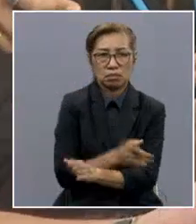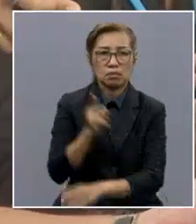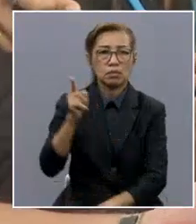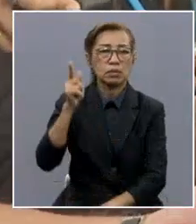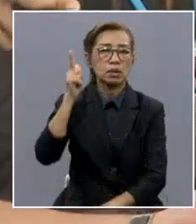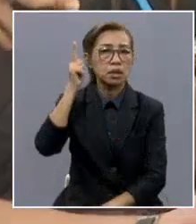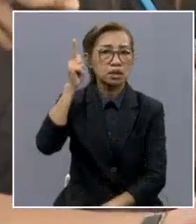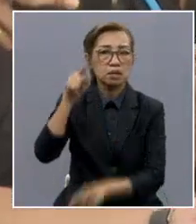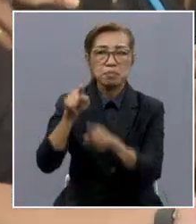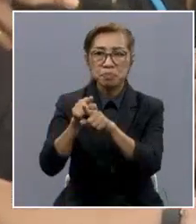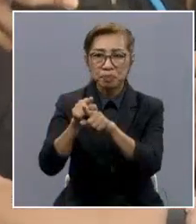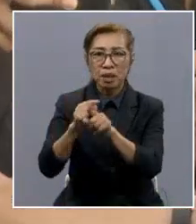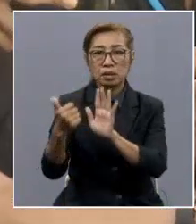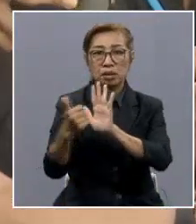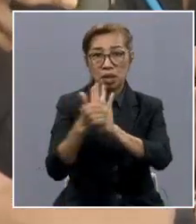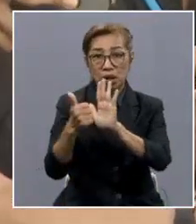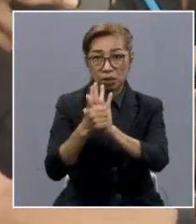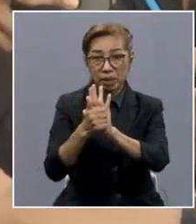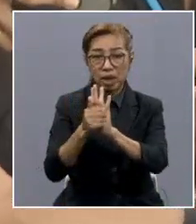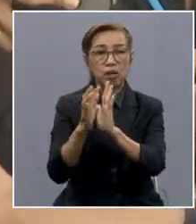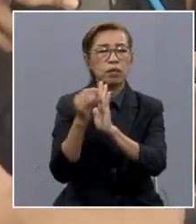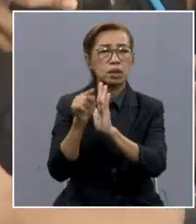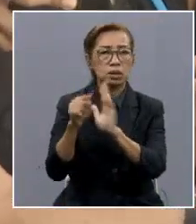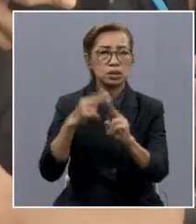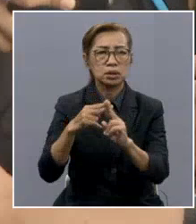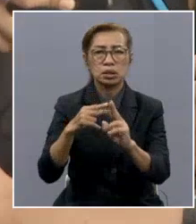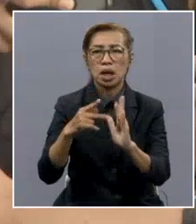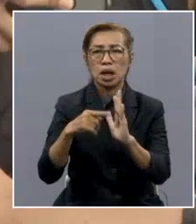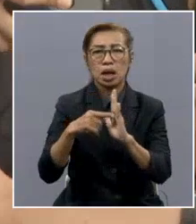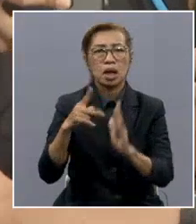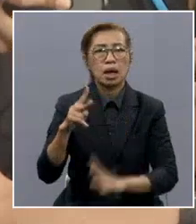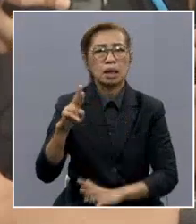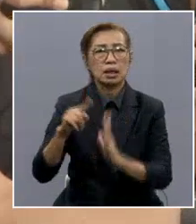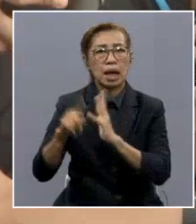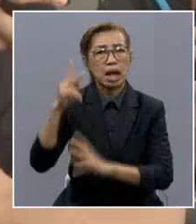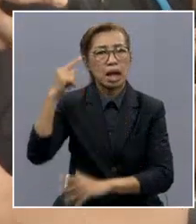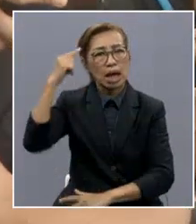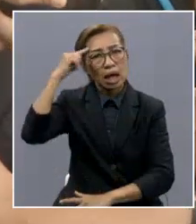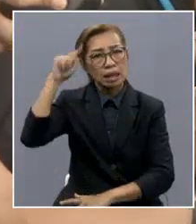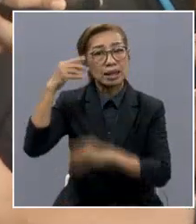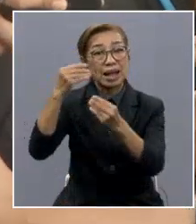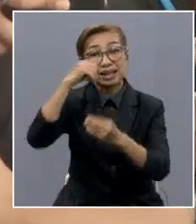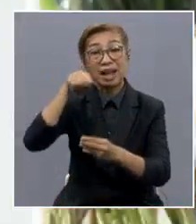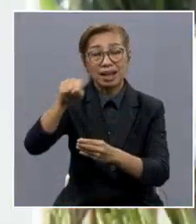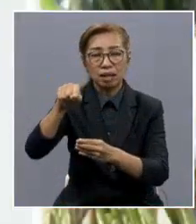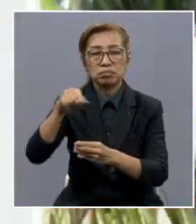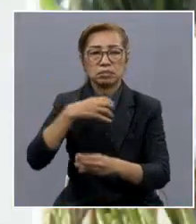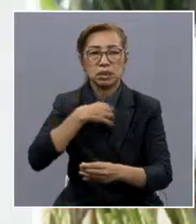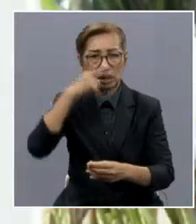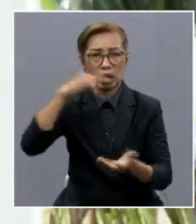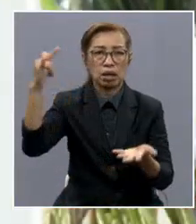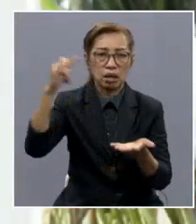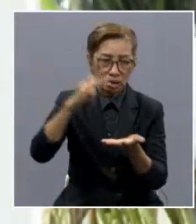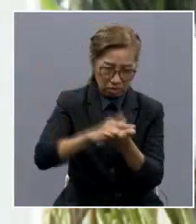าพูดผ่านในเพจแคร์คิดเคลื่อนไทยบอกว่าจะกลับบ้านนั่นแหละแต่ทีนี้ก็จะไม่พึ่งเรื่องของกฎหมายนิรโทษกรรมนะจะกลับเ